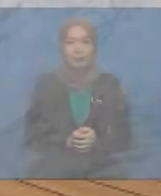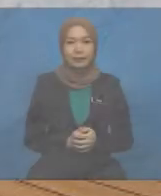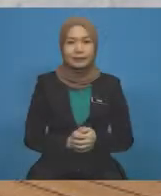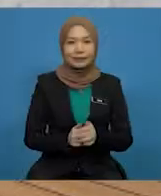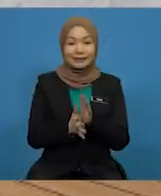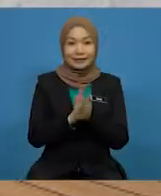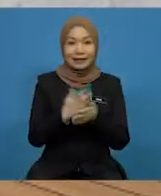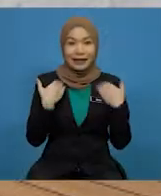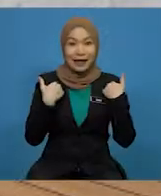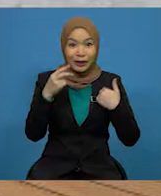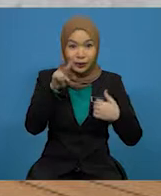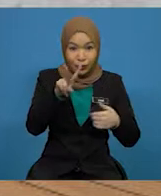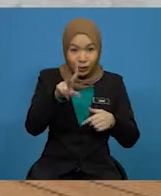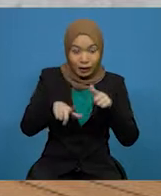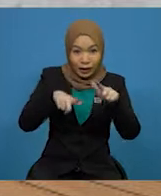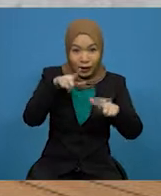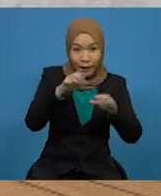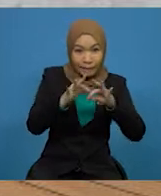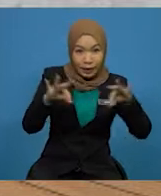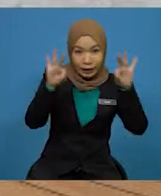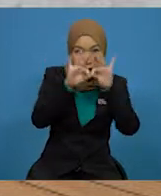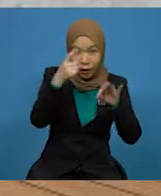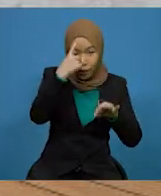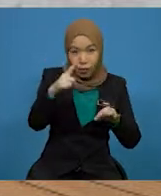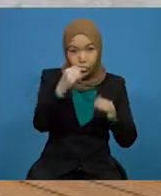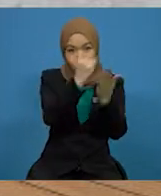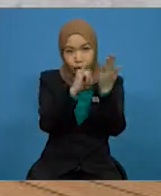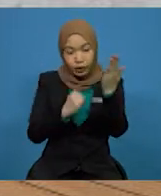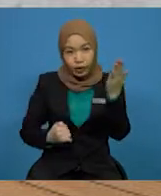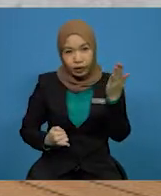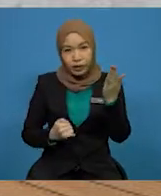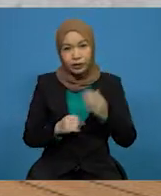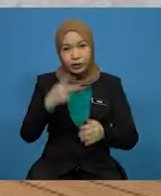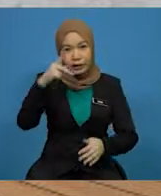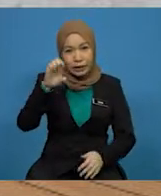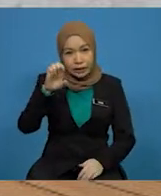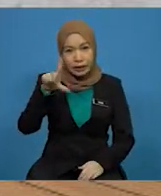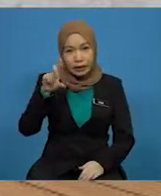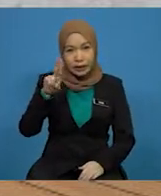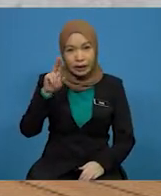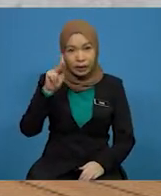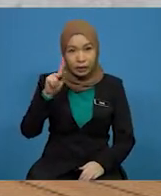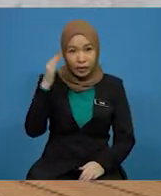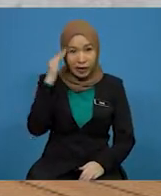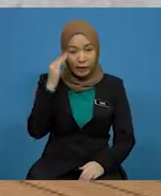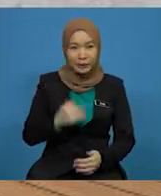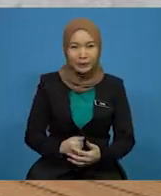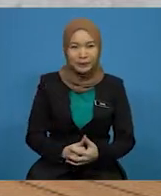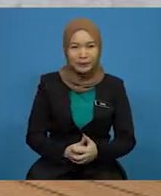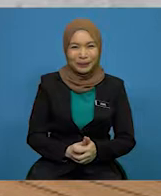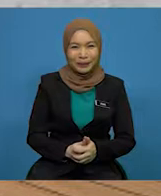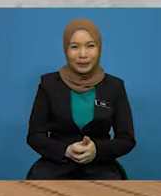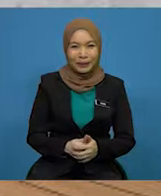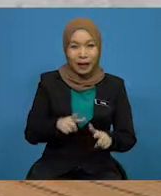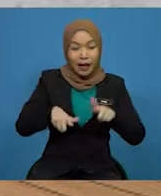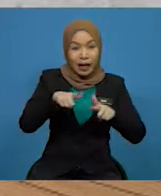Jadi, terdapat dua langkah penting untuk melukis dan membentuk keluk permintaan di pasaran.